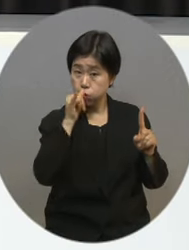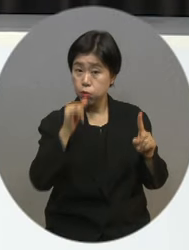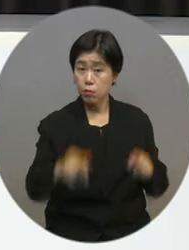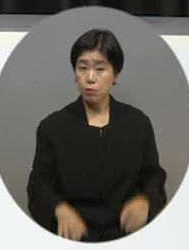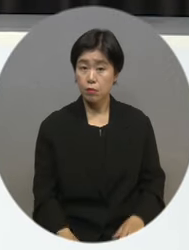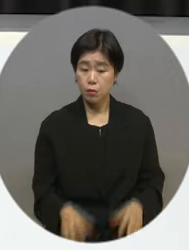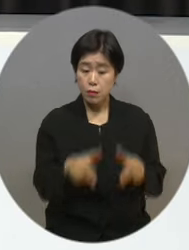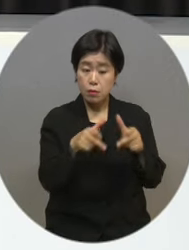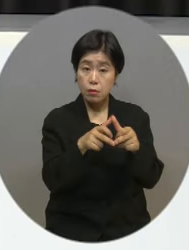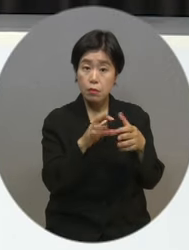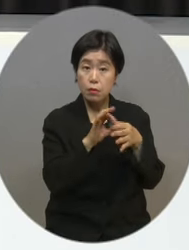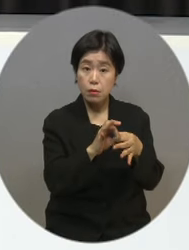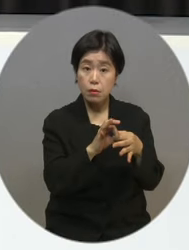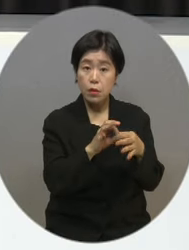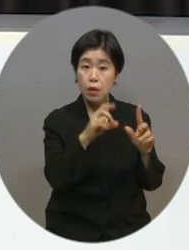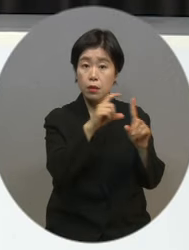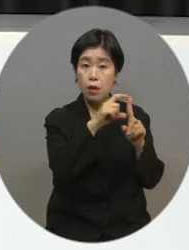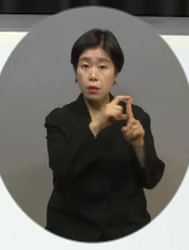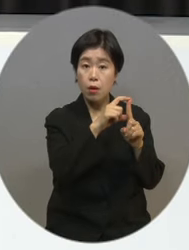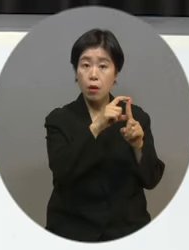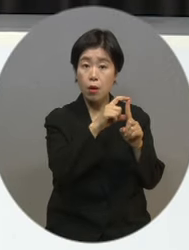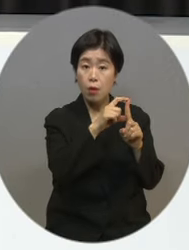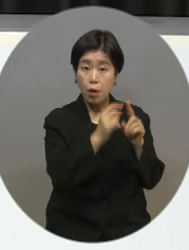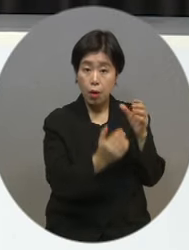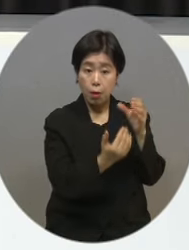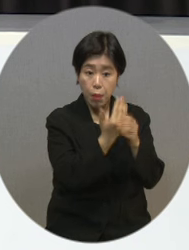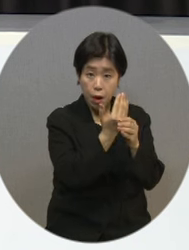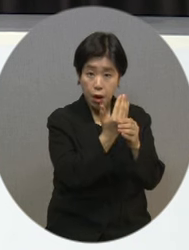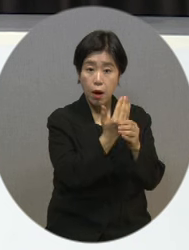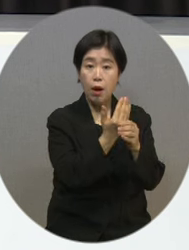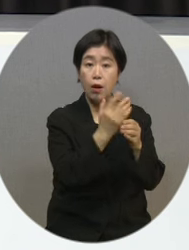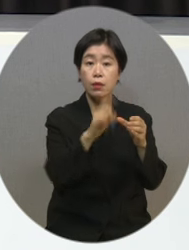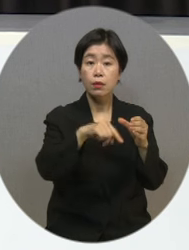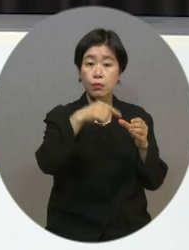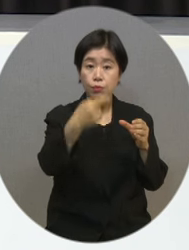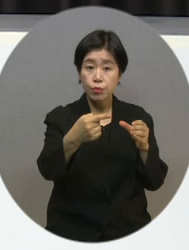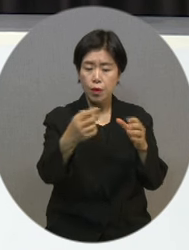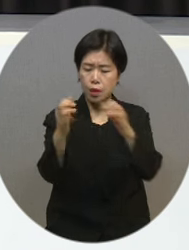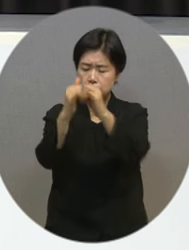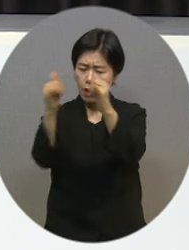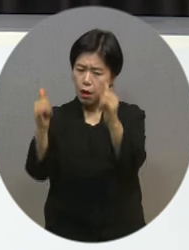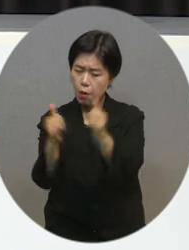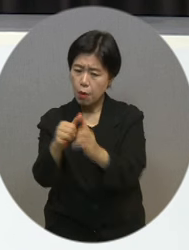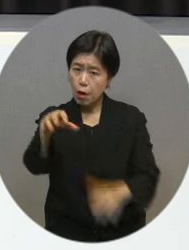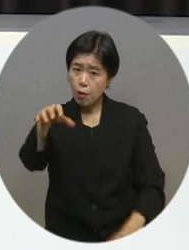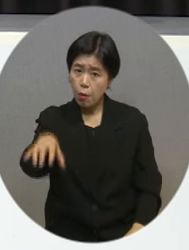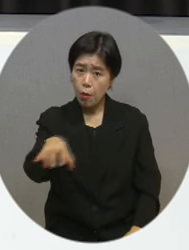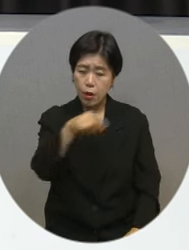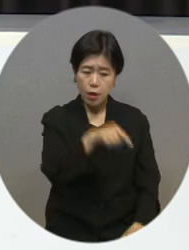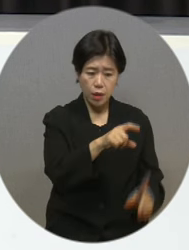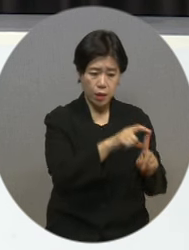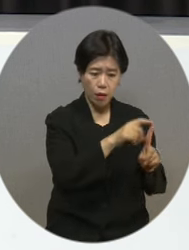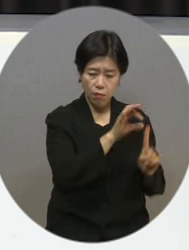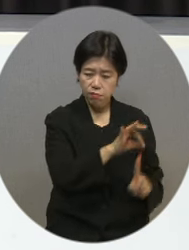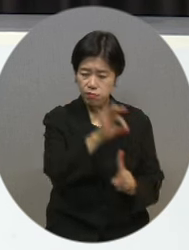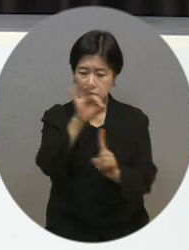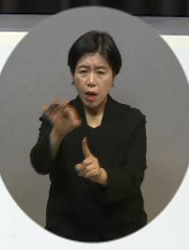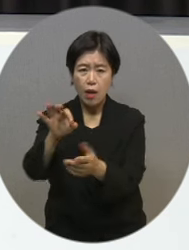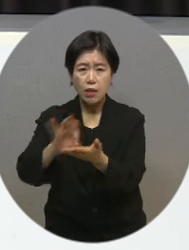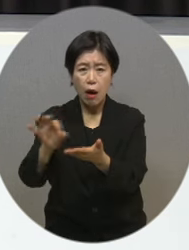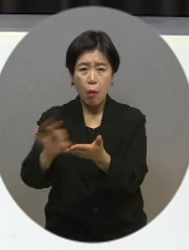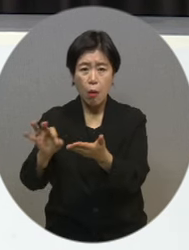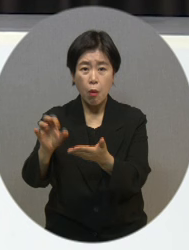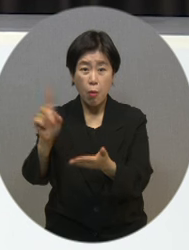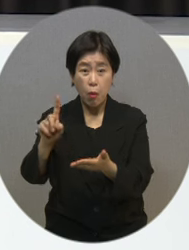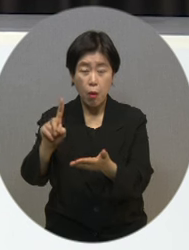장애에 관련한 용어가 나오기 시작하면 나중에 그 용어가 사회적으로 어떤 비하 용어로 사용되어지는 경우가 되게